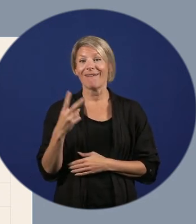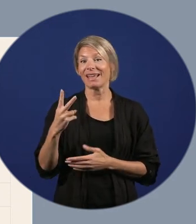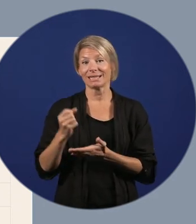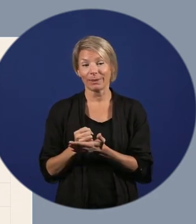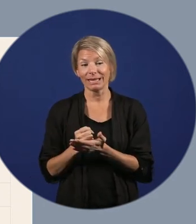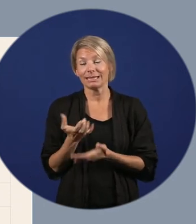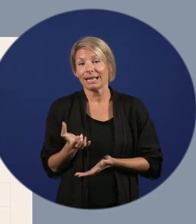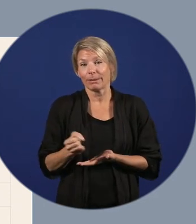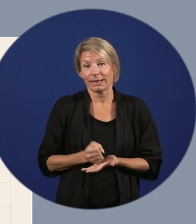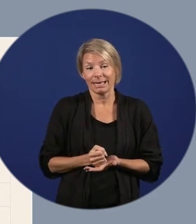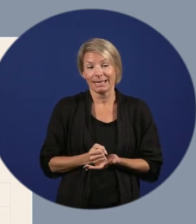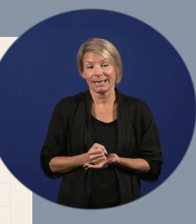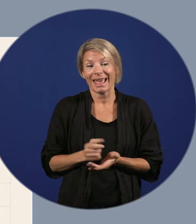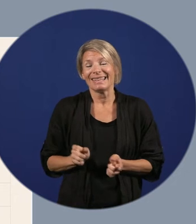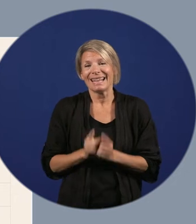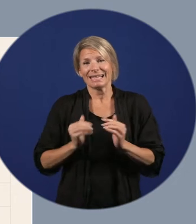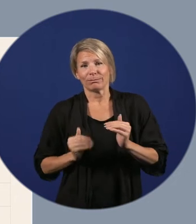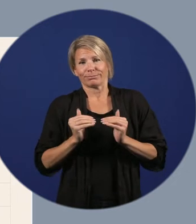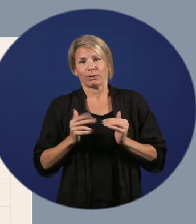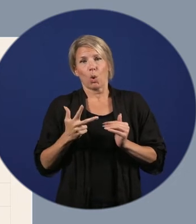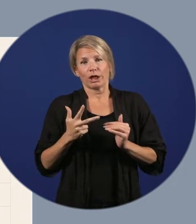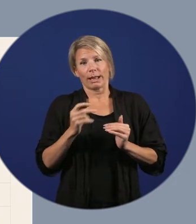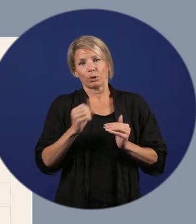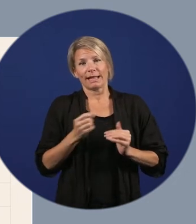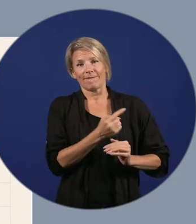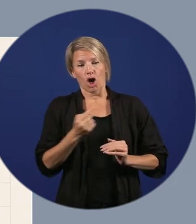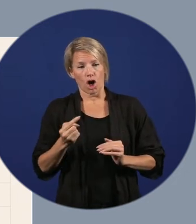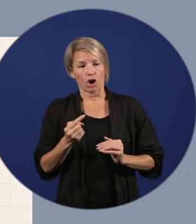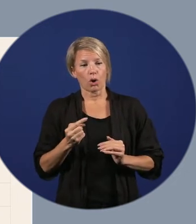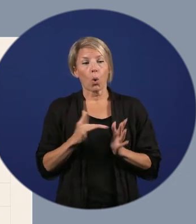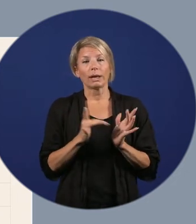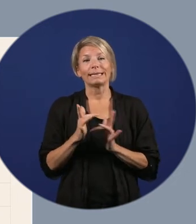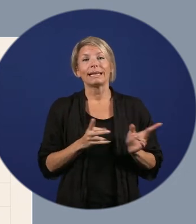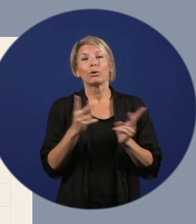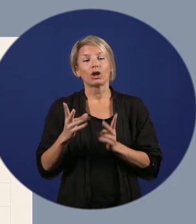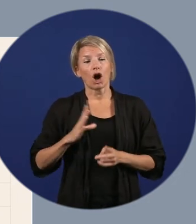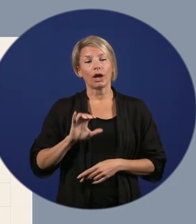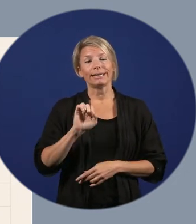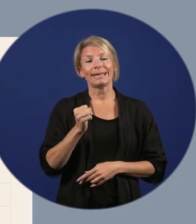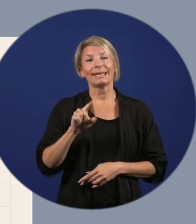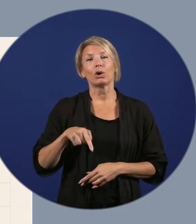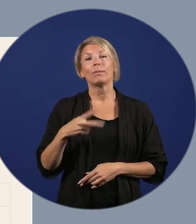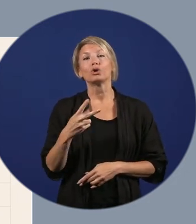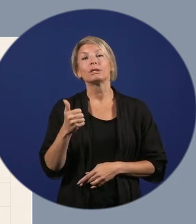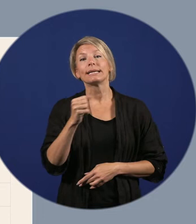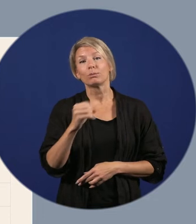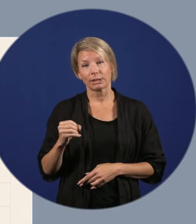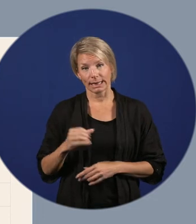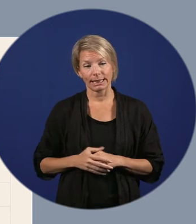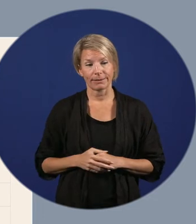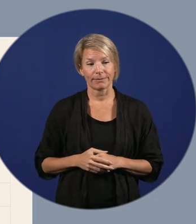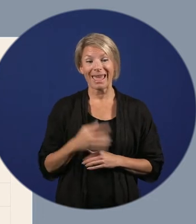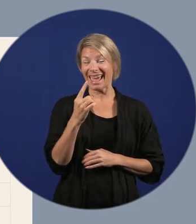och Centerpartiet nästan når 8% var och att Kristdemokraterna får 9,26%.